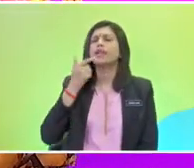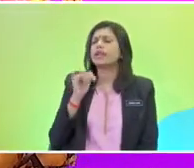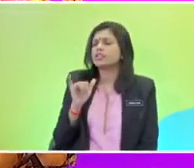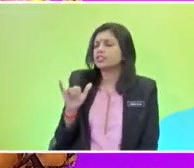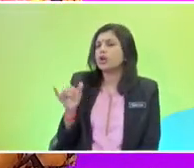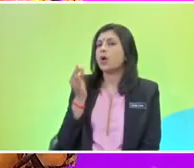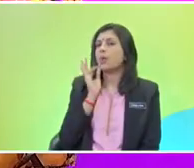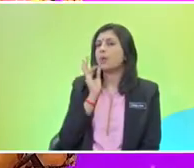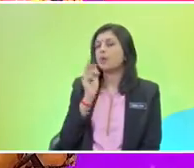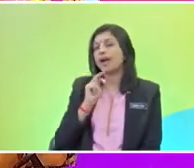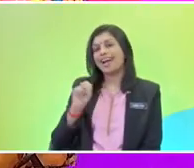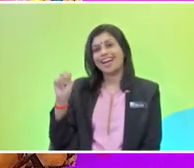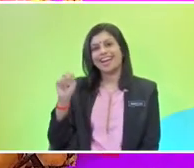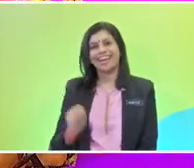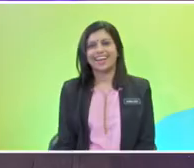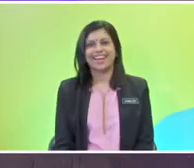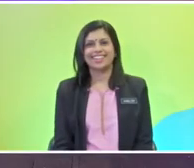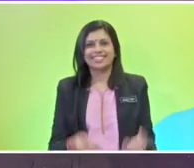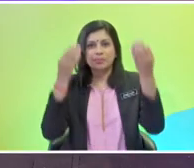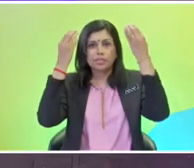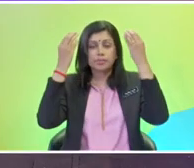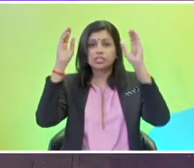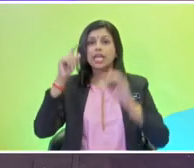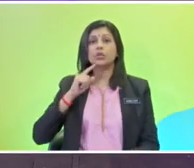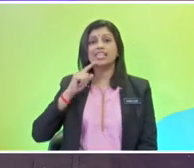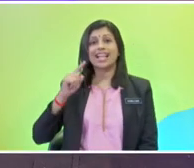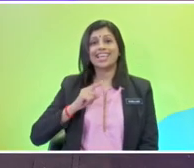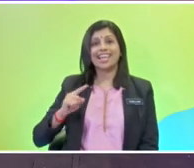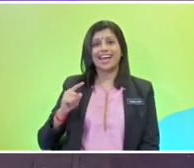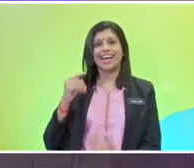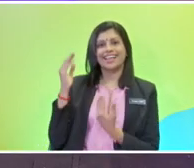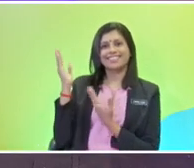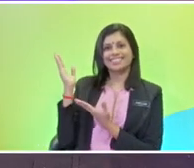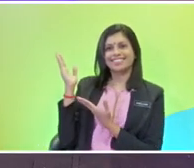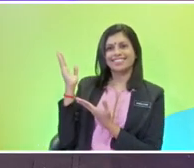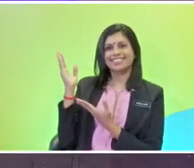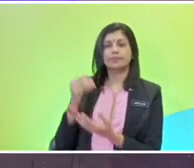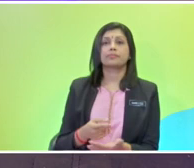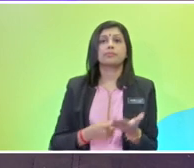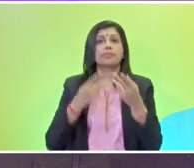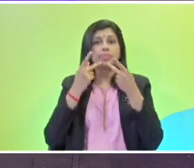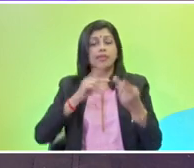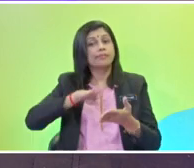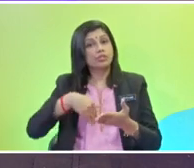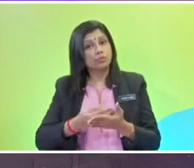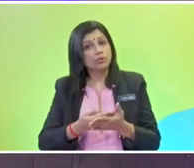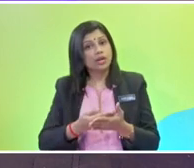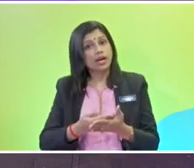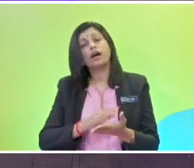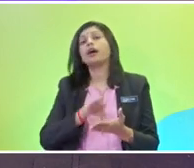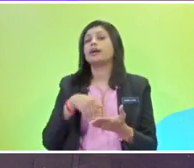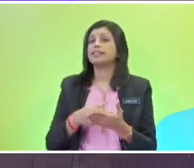Jadi bersama dengan saya, Cikgu Zaliha, apa khabar? Alhamdulillah. Din, apa khabar? Sihat, alhamdulillah, Cikgu.